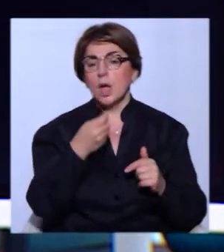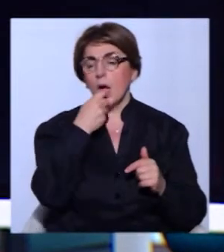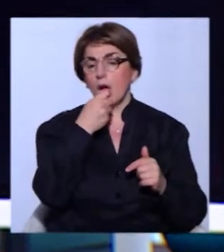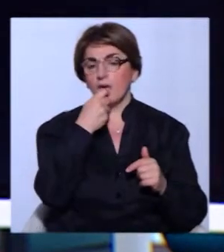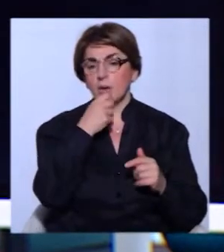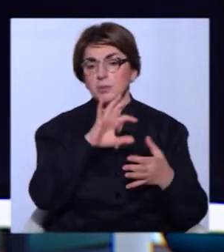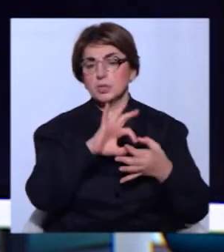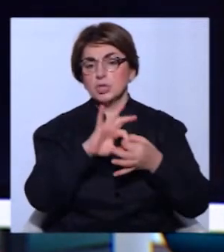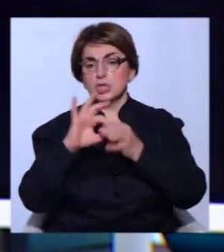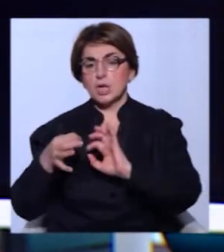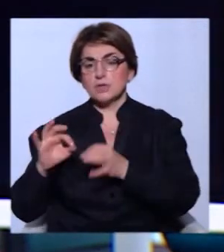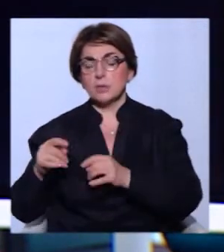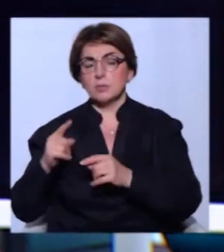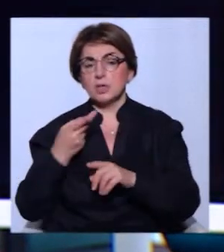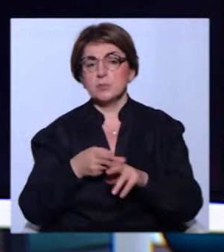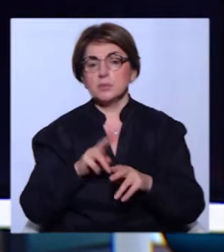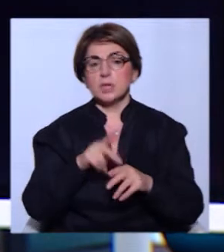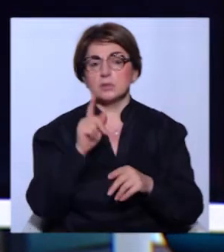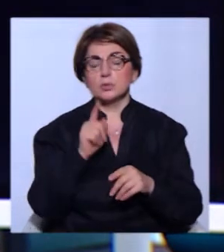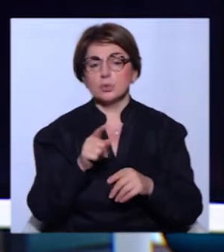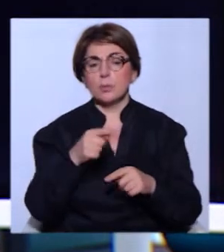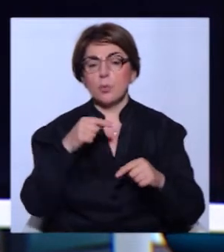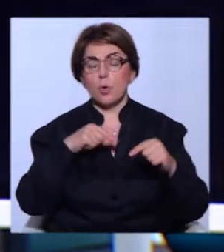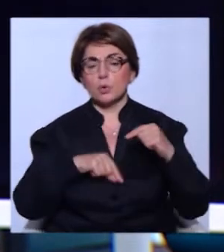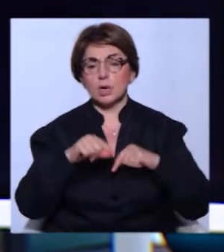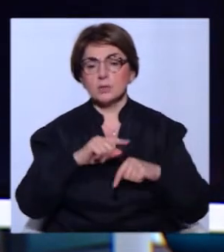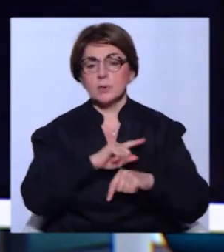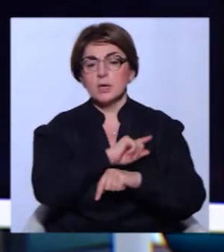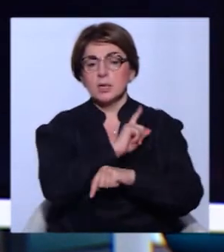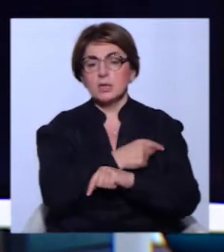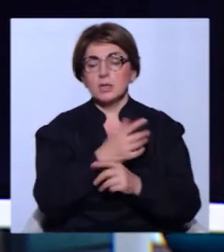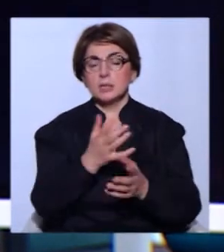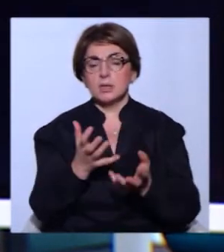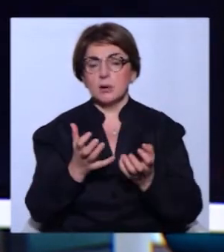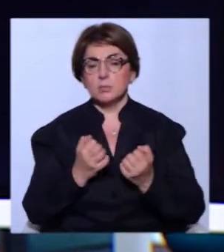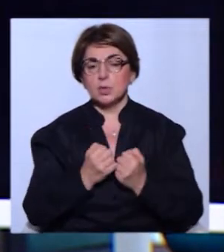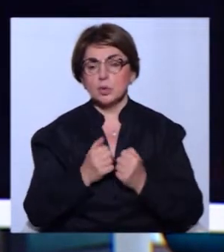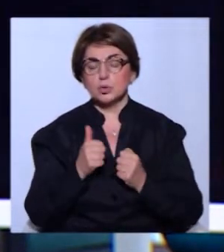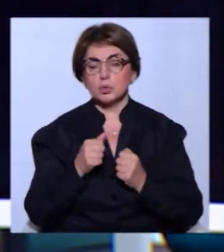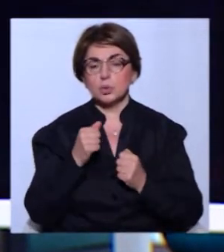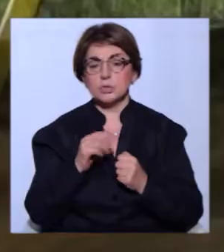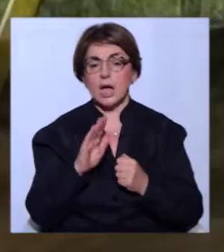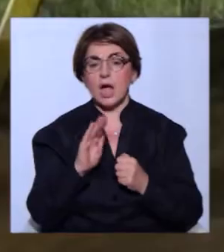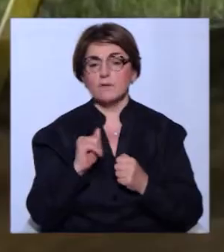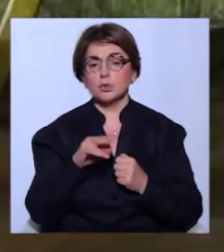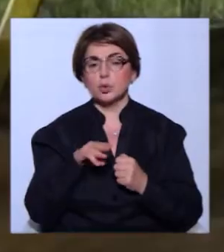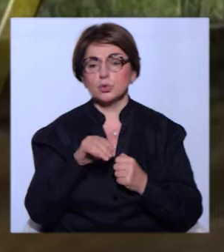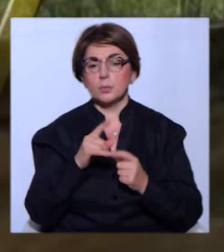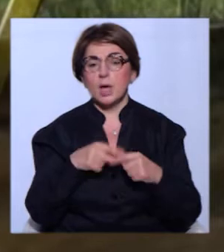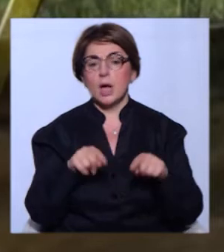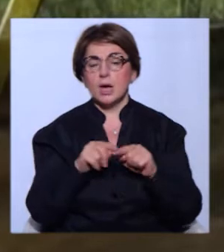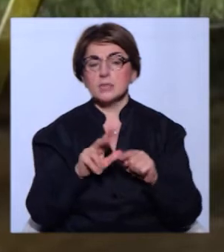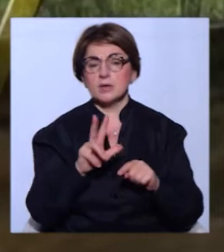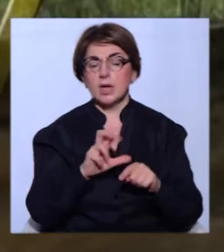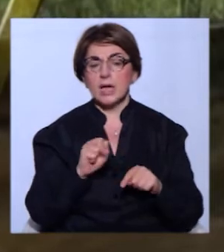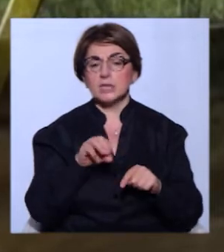კვებითი ჯაჭვებით. იმისათვის, რომ ორგანიზმა ენერგია მიიღოს, როგორც ავტოტროფები, ასევე